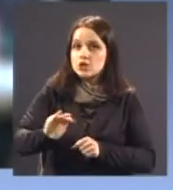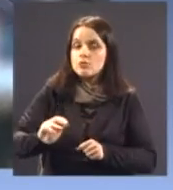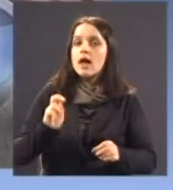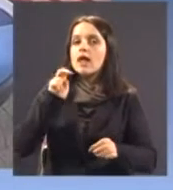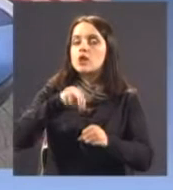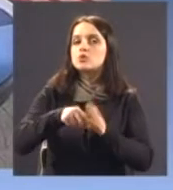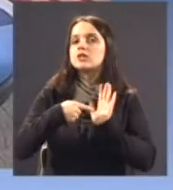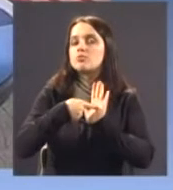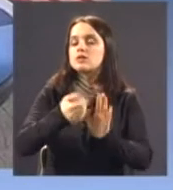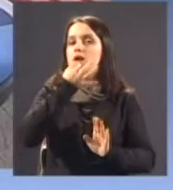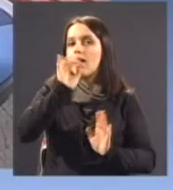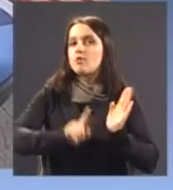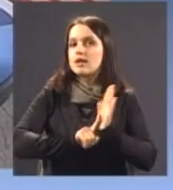rezultate.